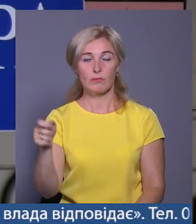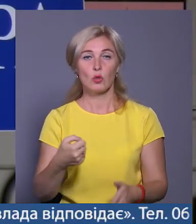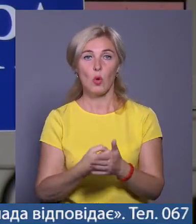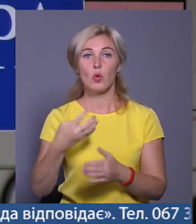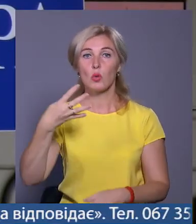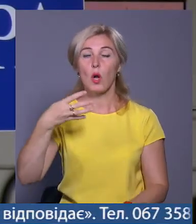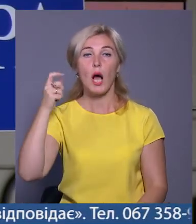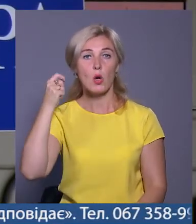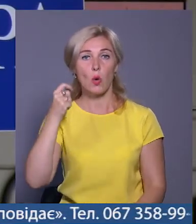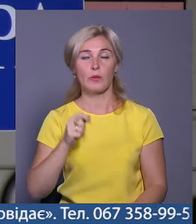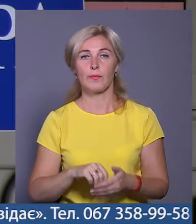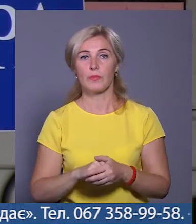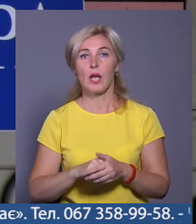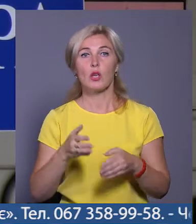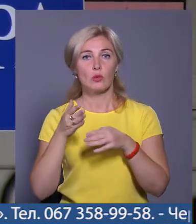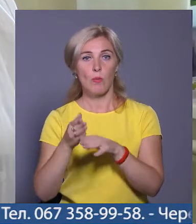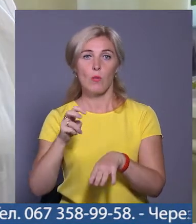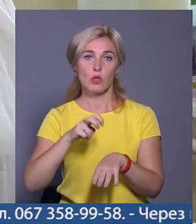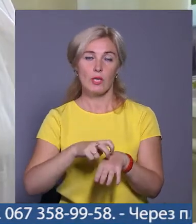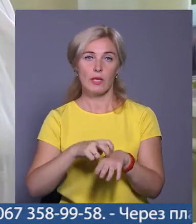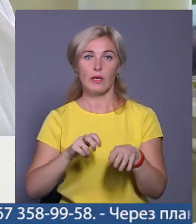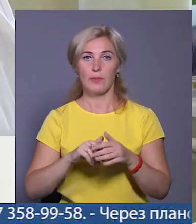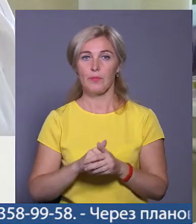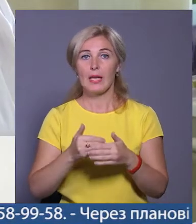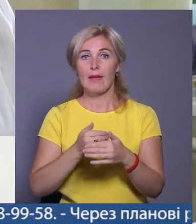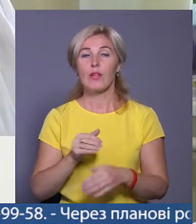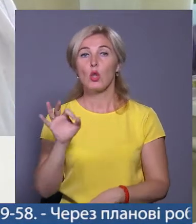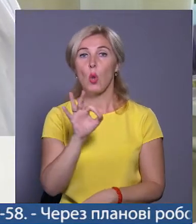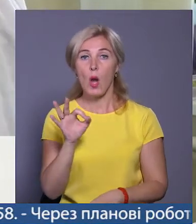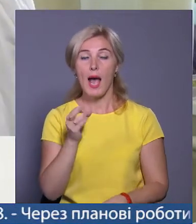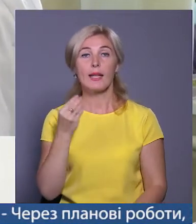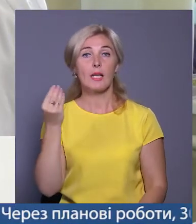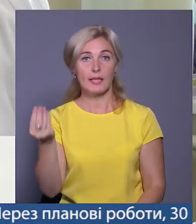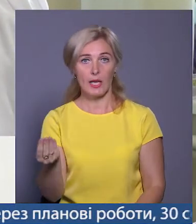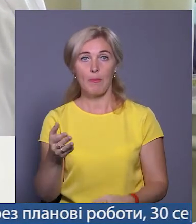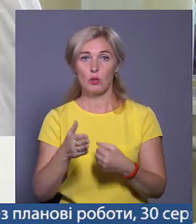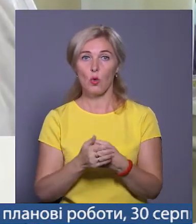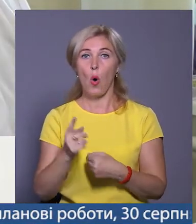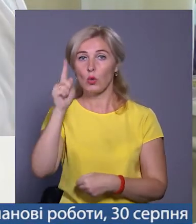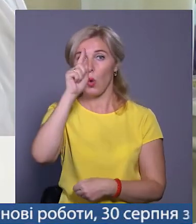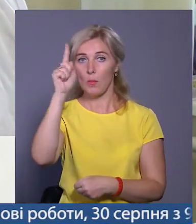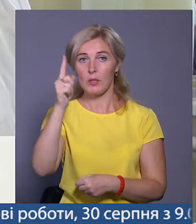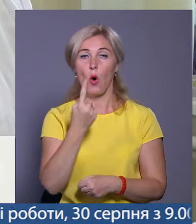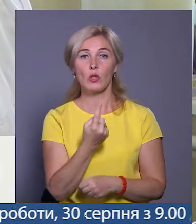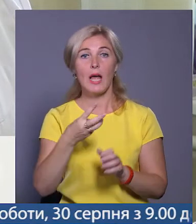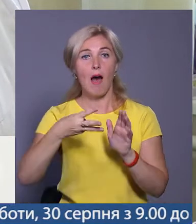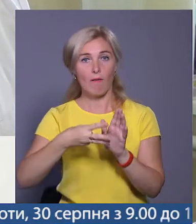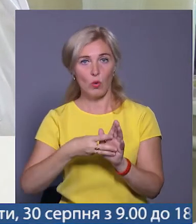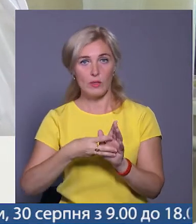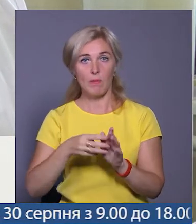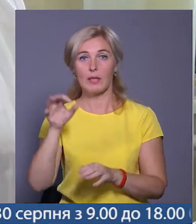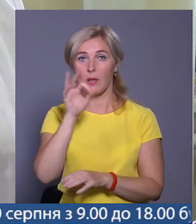40 років. Дозування допоможе розрахувати лікар. Від нуля. Дає від нуля до 1 місяця 1/8 таблеточку,